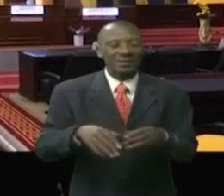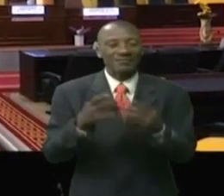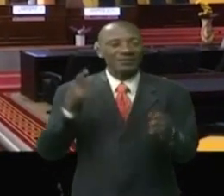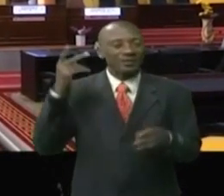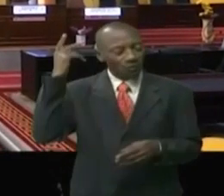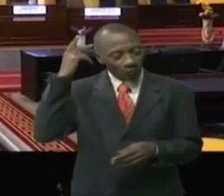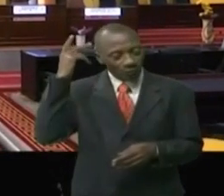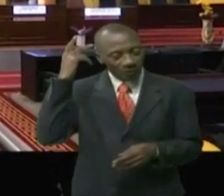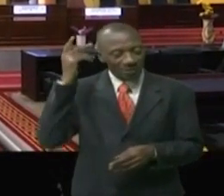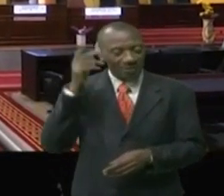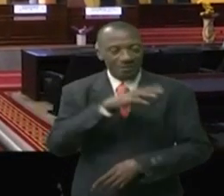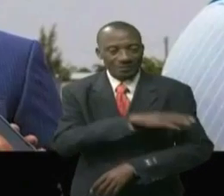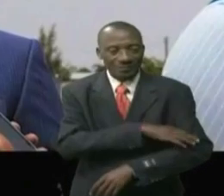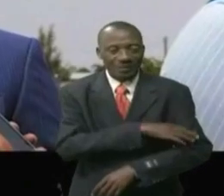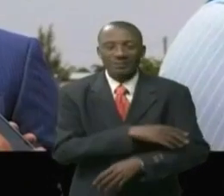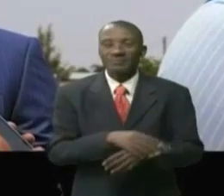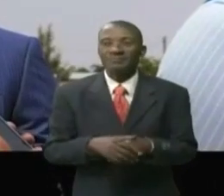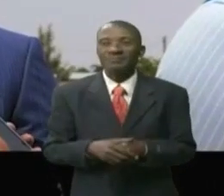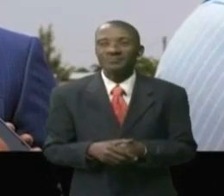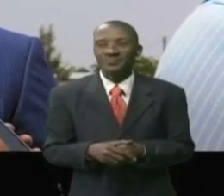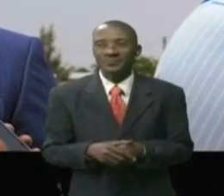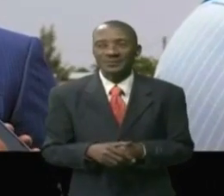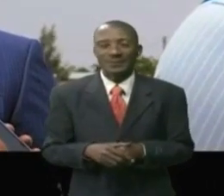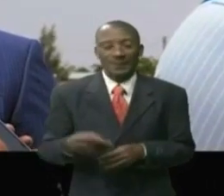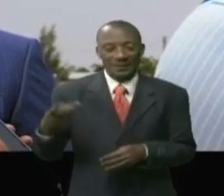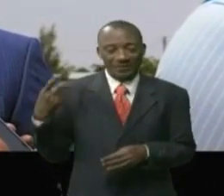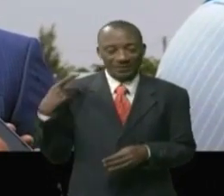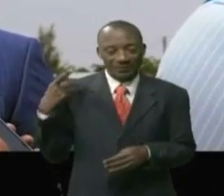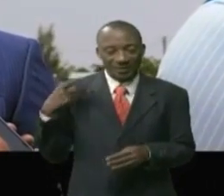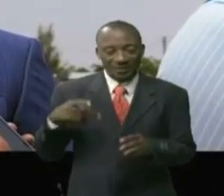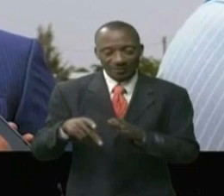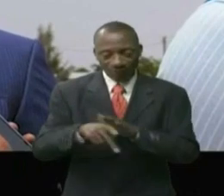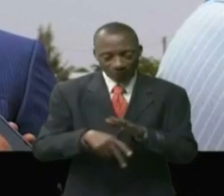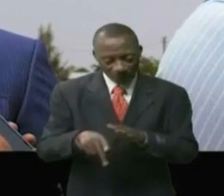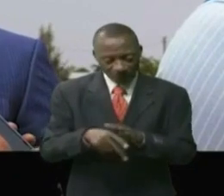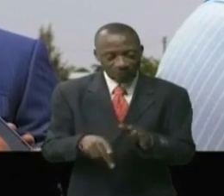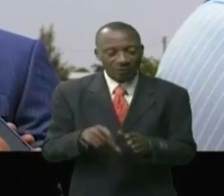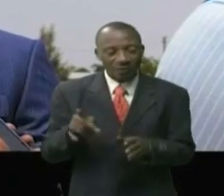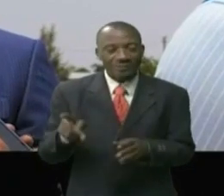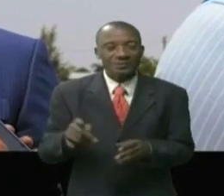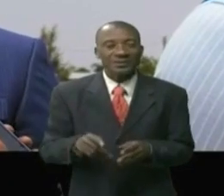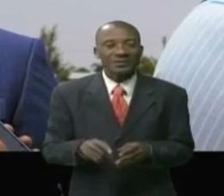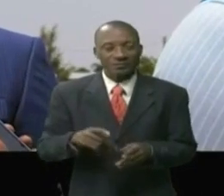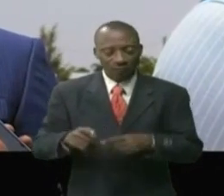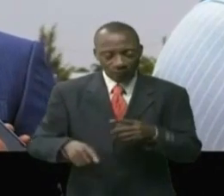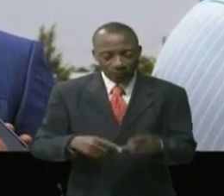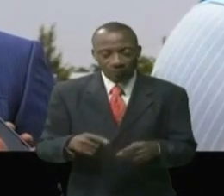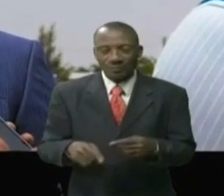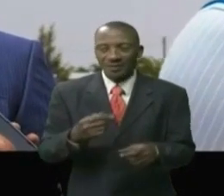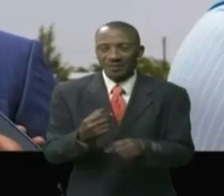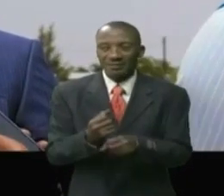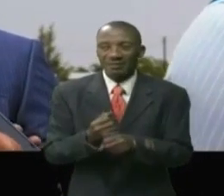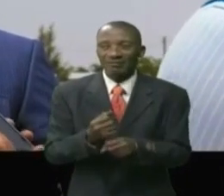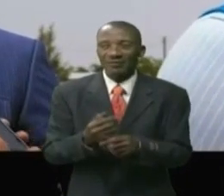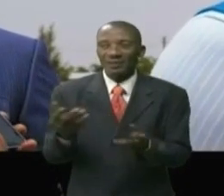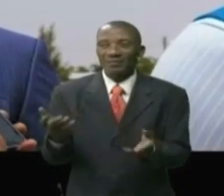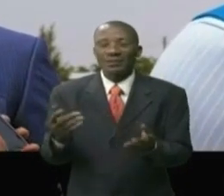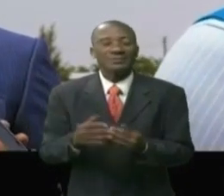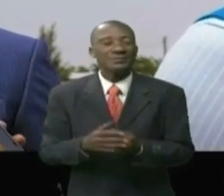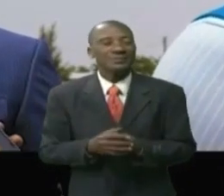députés provinciaux du lalaba les services euh de l'Assemblée ne devront plus être locatair